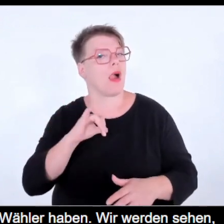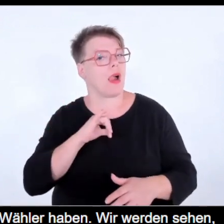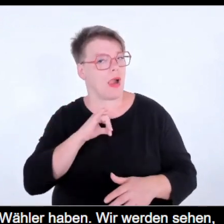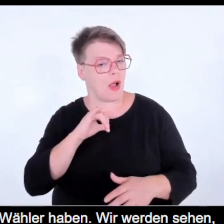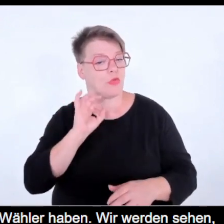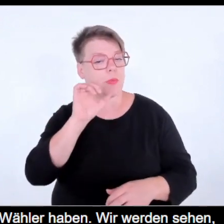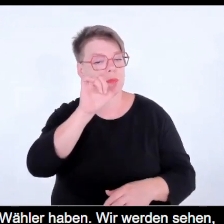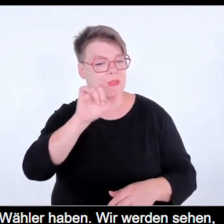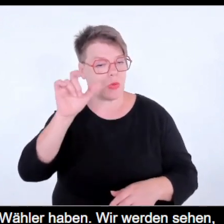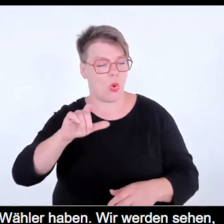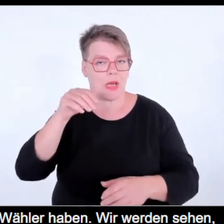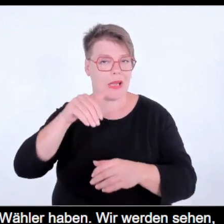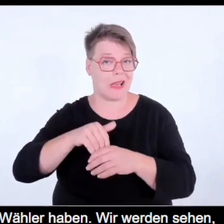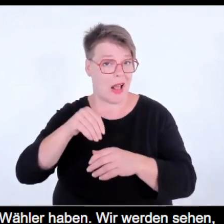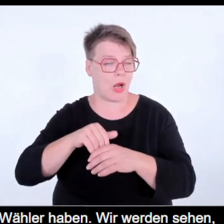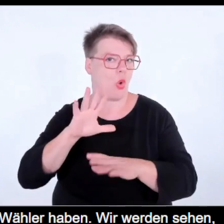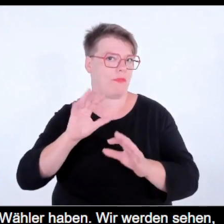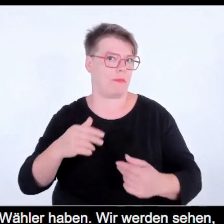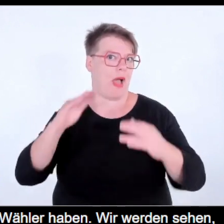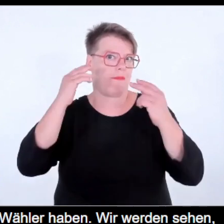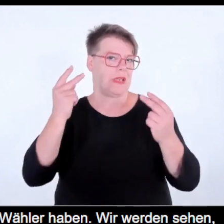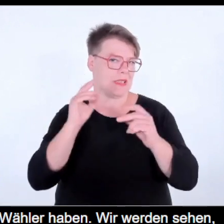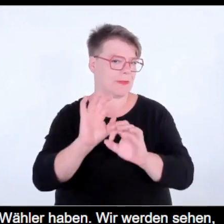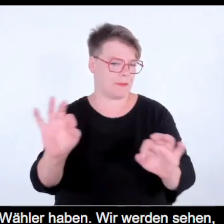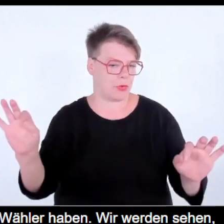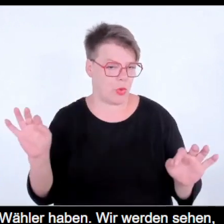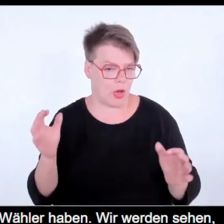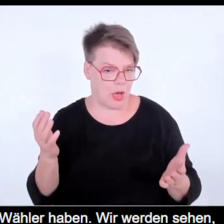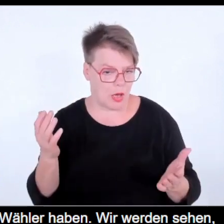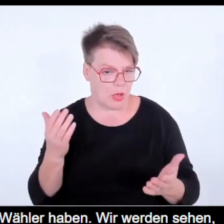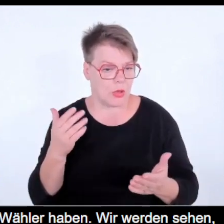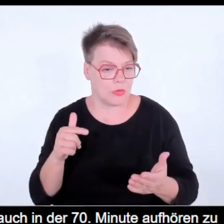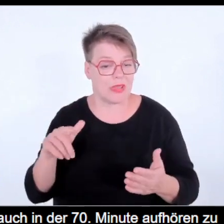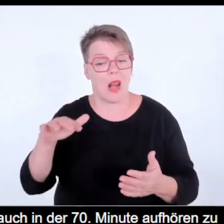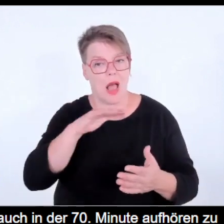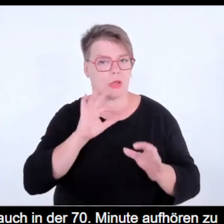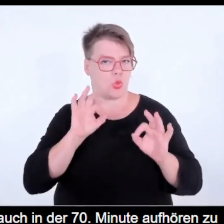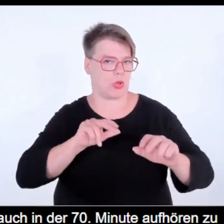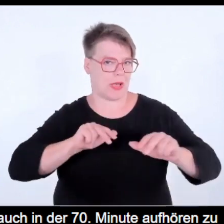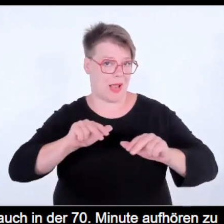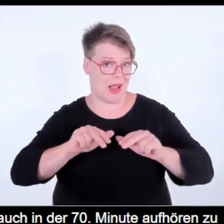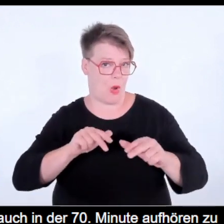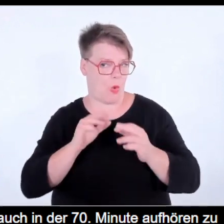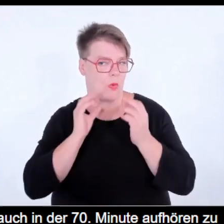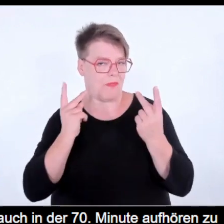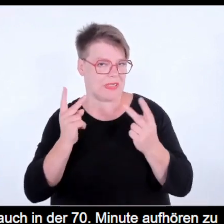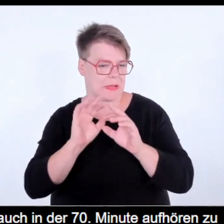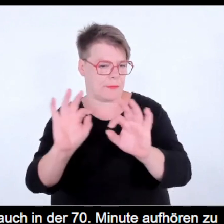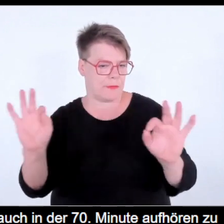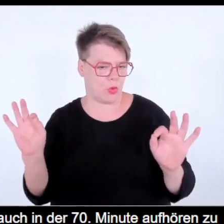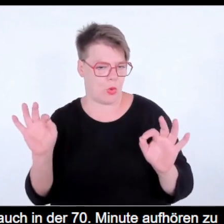regiert wird, das wurde es in den letzten Jahren. Und insofern sehe ich da auch die gleiche Reihenfolge. Erst wählen,